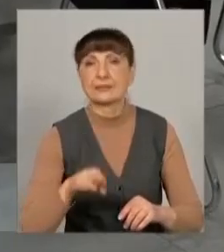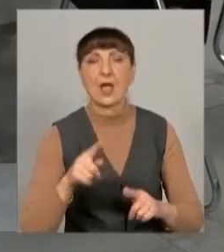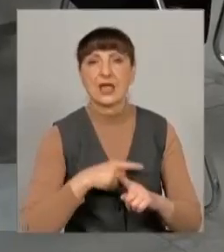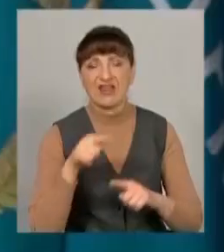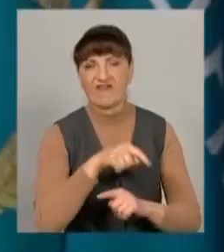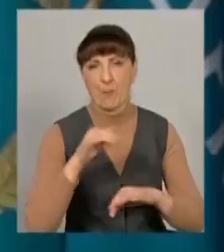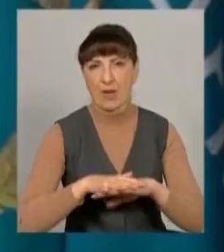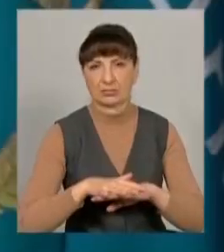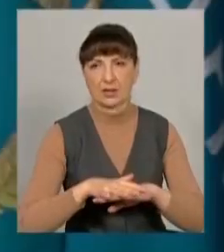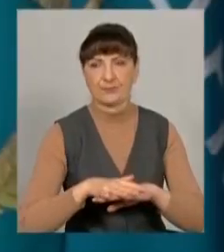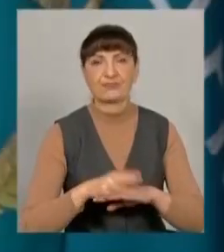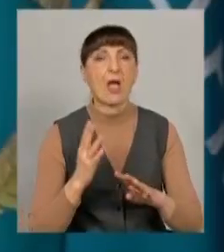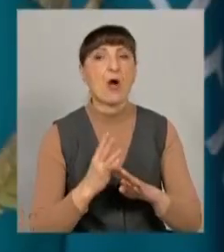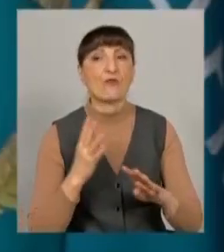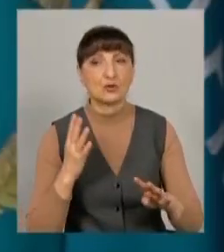отделении банка.